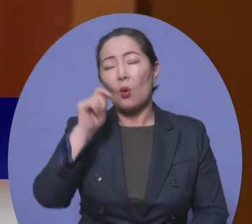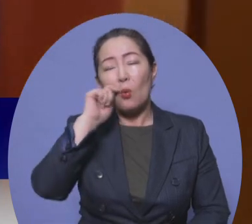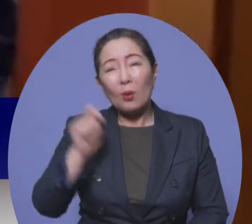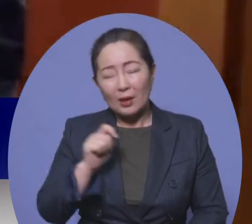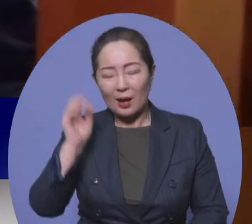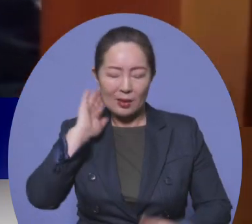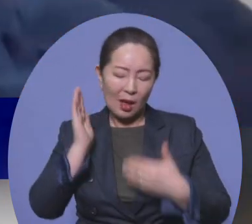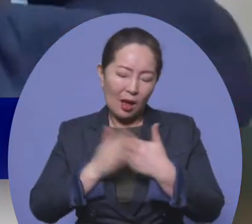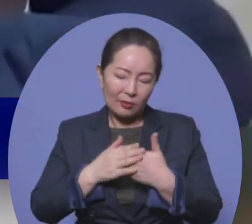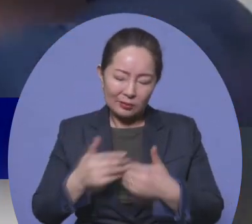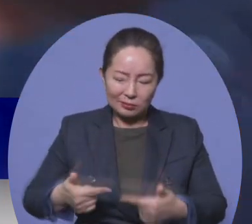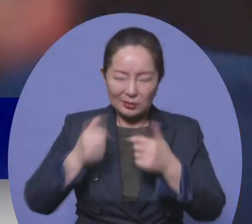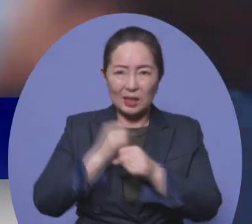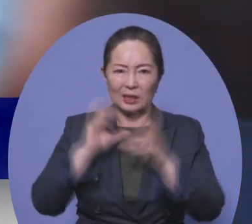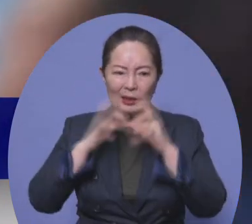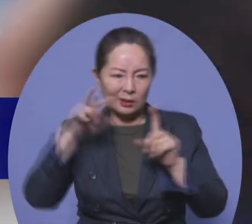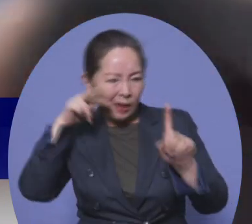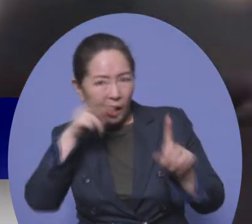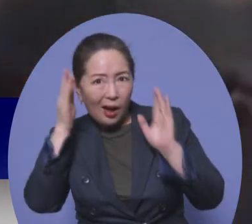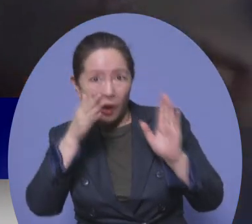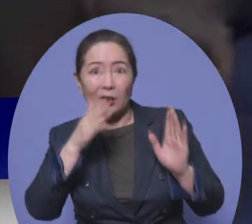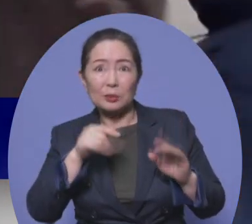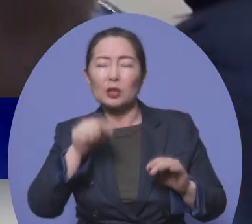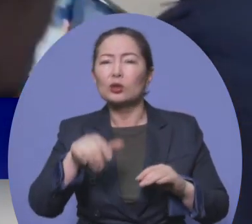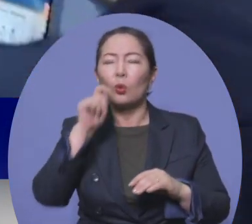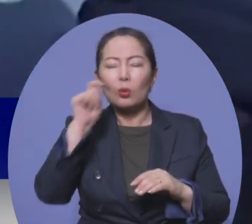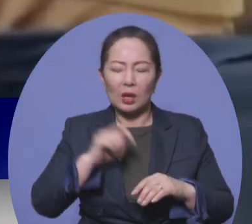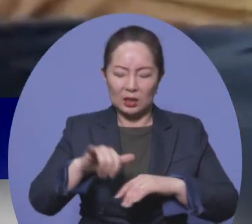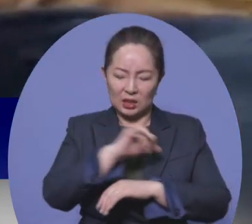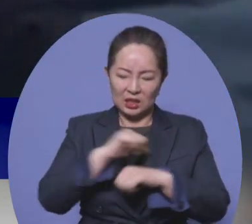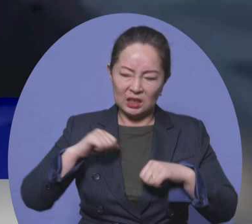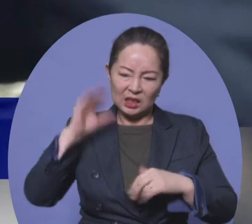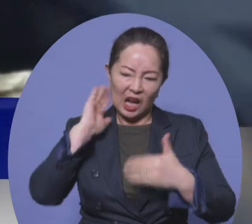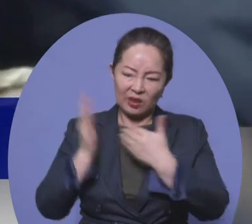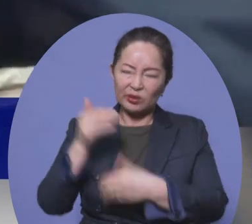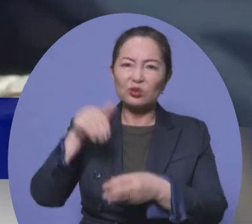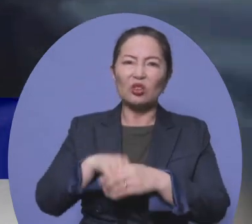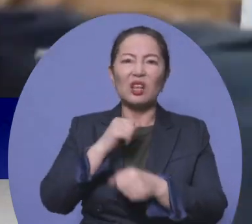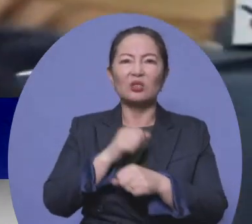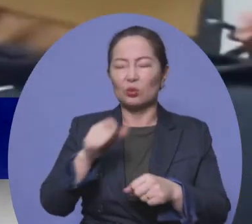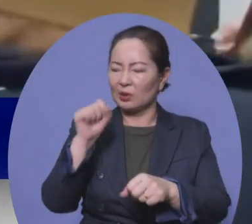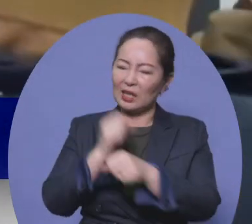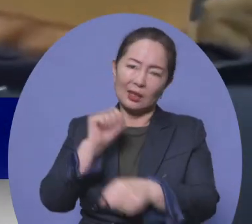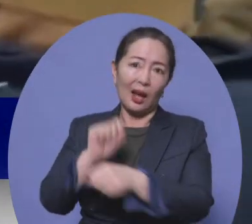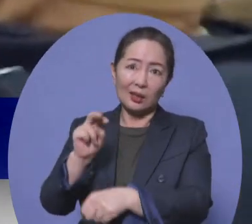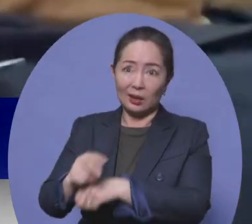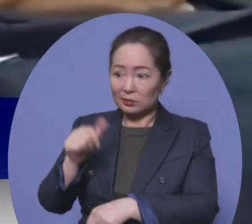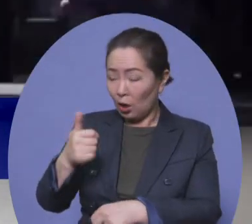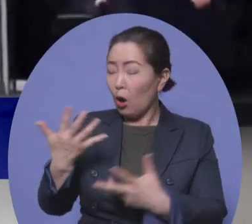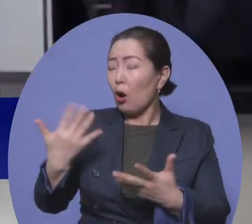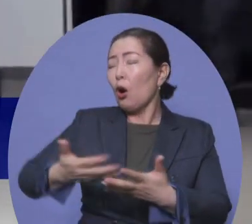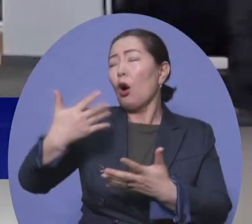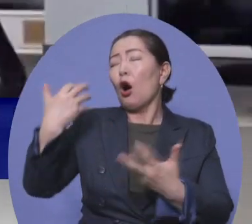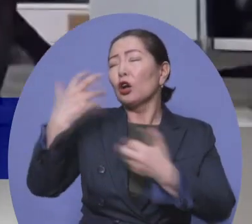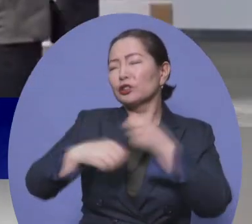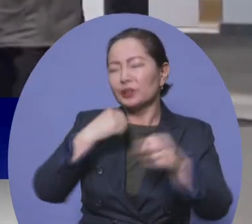Украиний авилгатай тэмцэх компанид ажиллана дэлхийн нийтийн анхаарлыг татаж байгаа бөгөөд тус улсын иргэдийн хувьд авилгад автсан албан тушаалтнуудыг хассан явдал нь олон жил